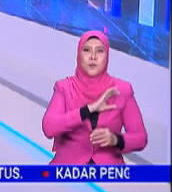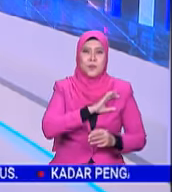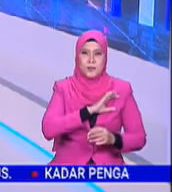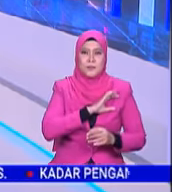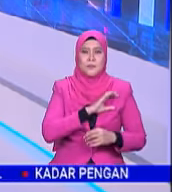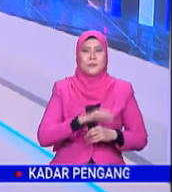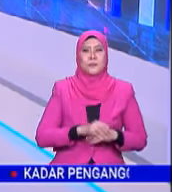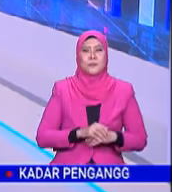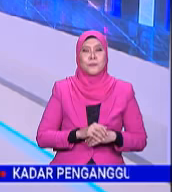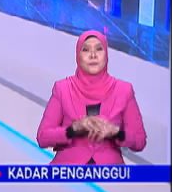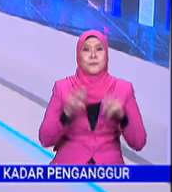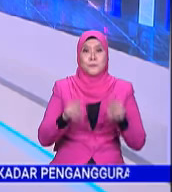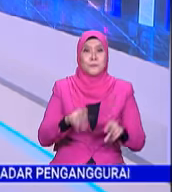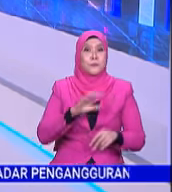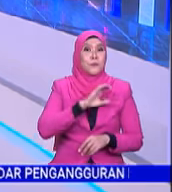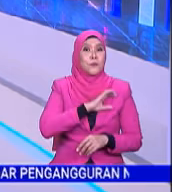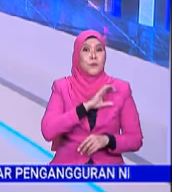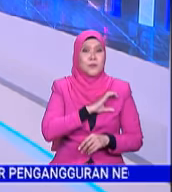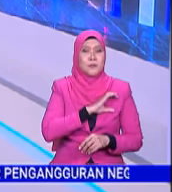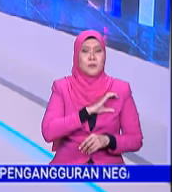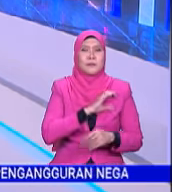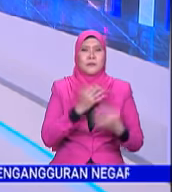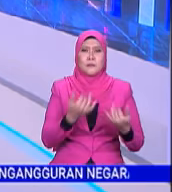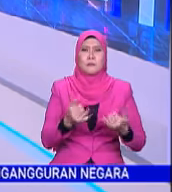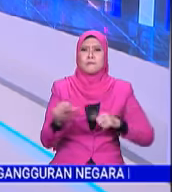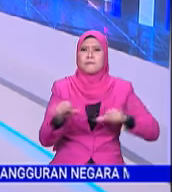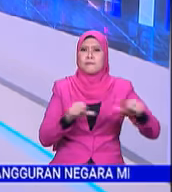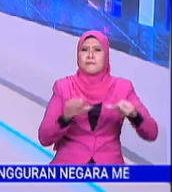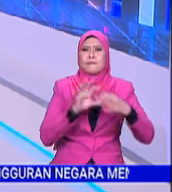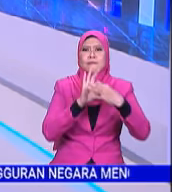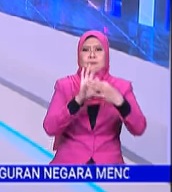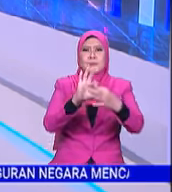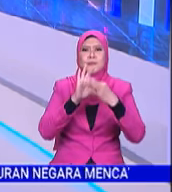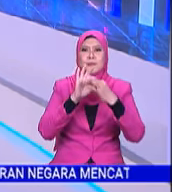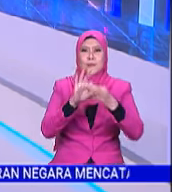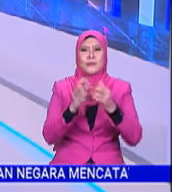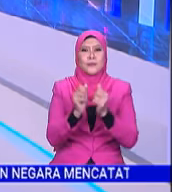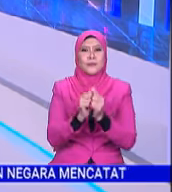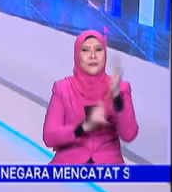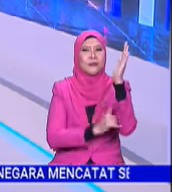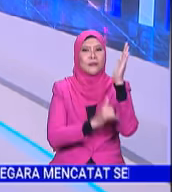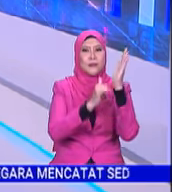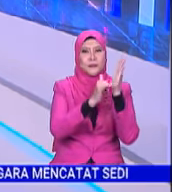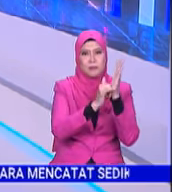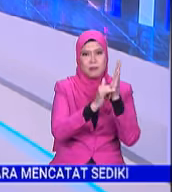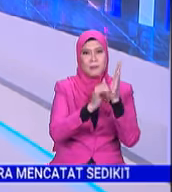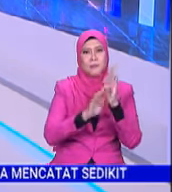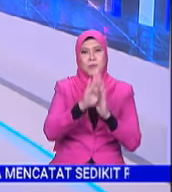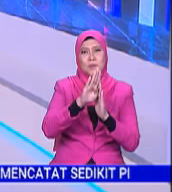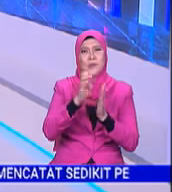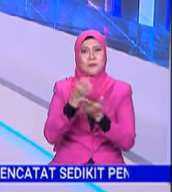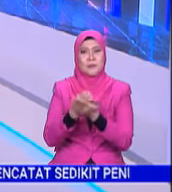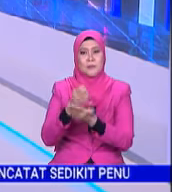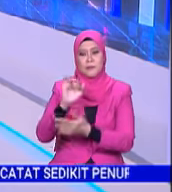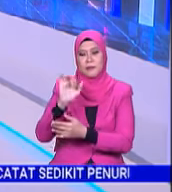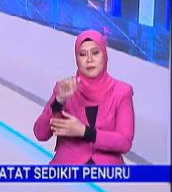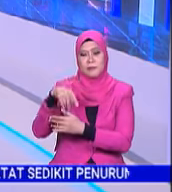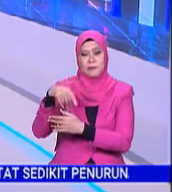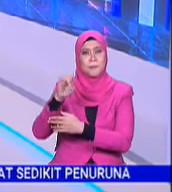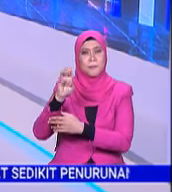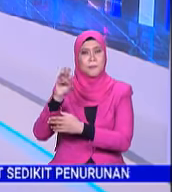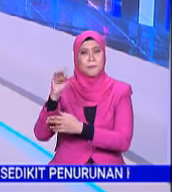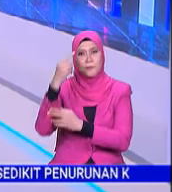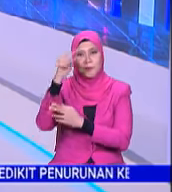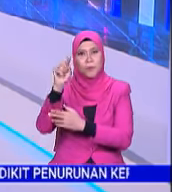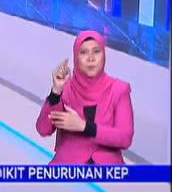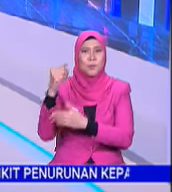berdekatan. Pihak PDRM kini sedang mempergiatkan kerjasama dengan Yayasan Pembangunan Ekonomi Islam Malaysia YAPIM dalam